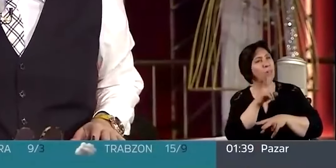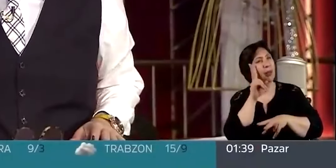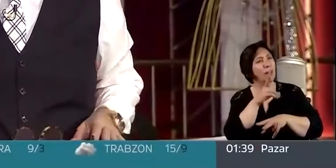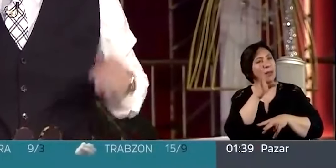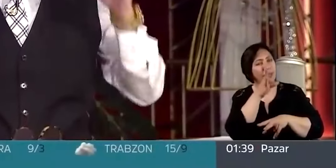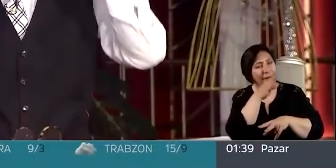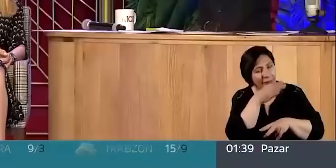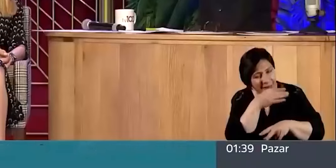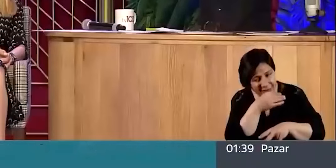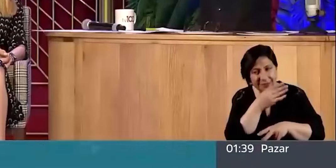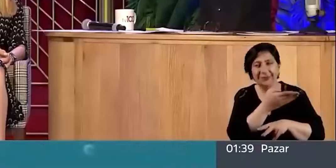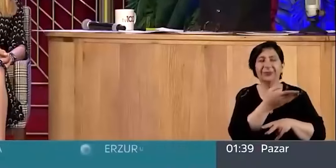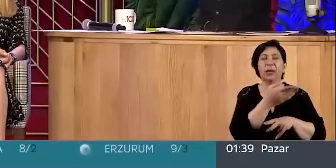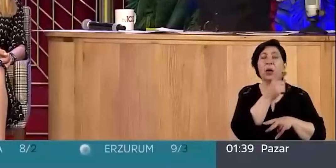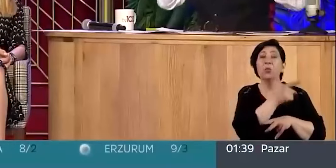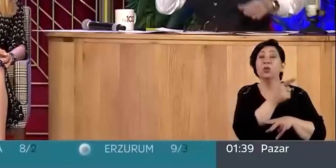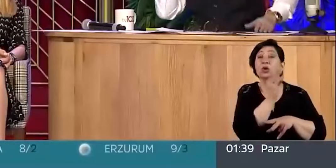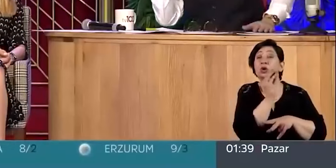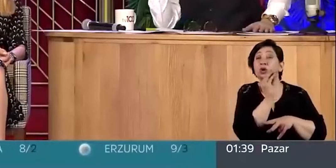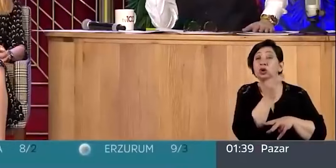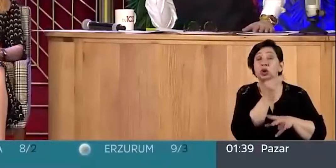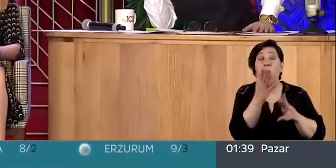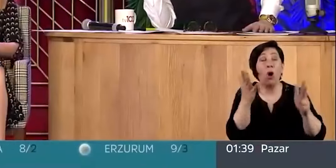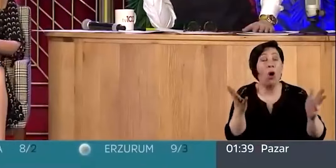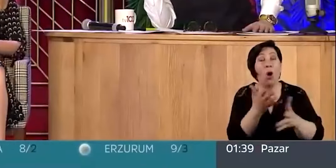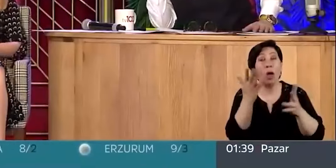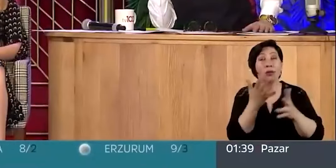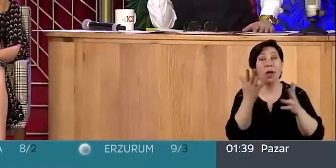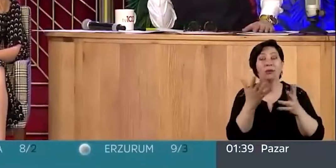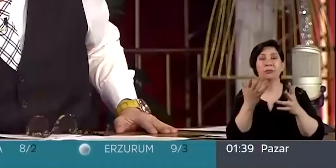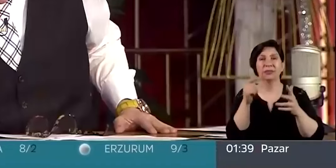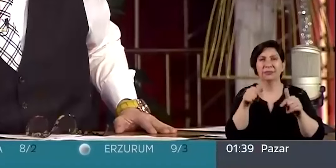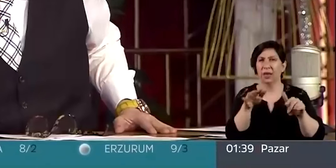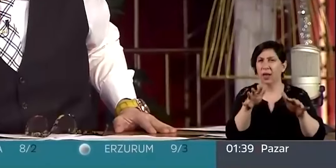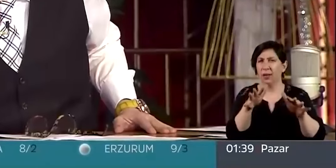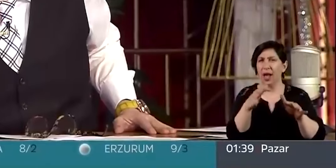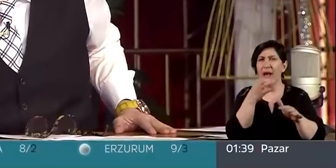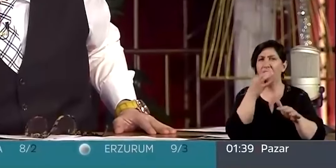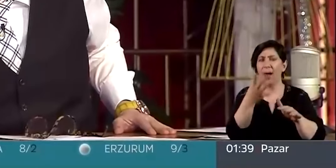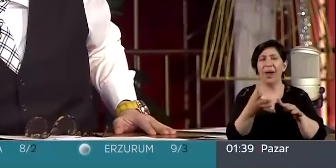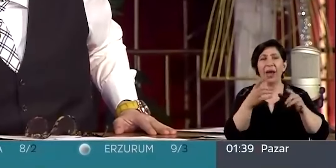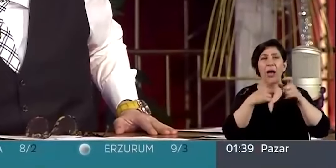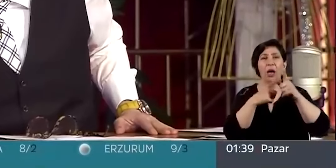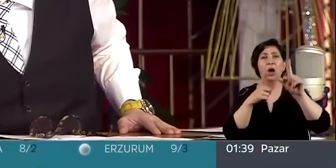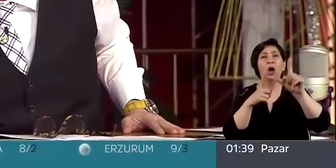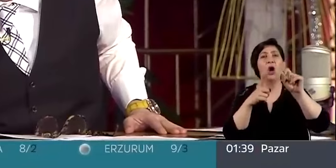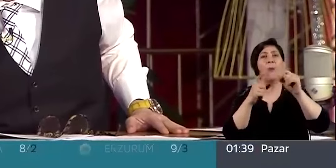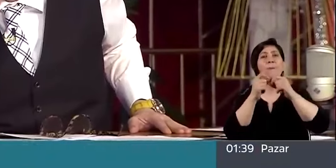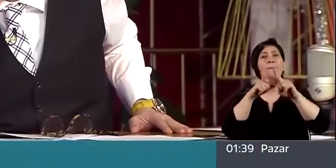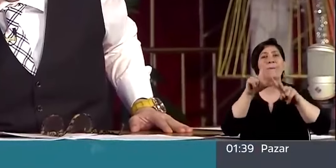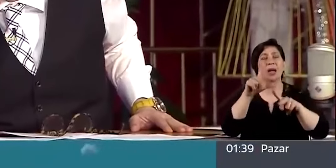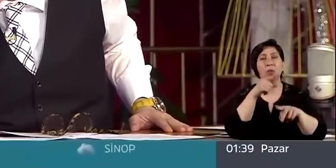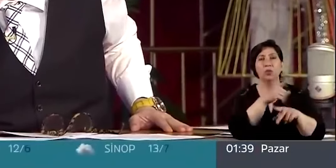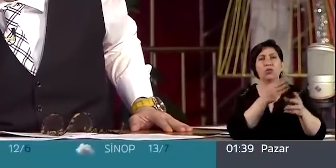çocuk. Gözümün önünde yaşlandı. Ve bu çocuğu o kadar tepe tepe, şimdi galiba Haber Global'de, evet. O